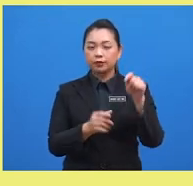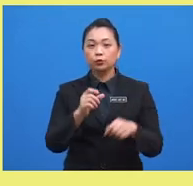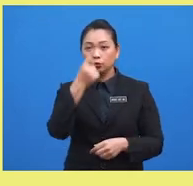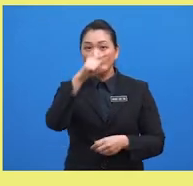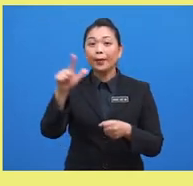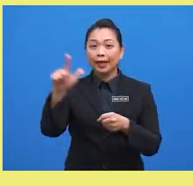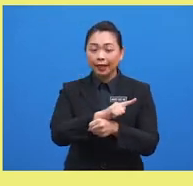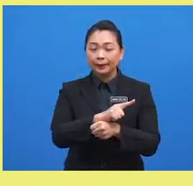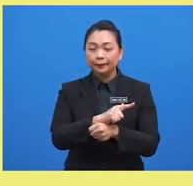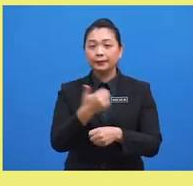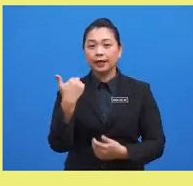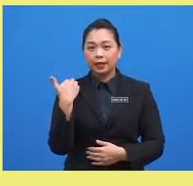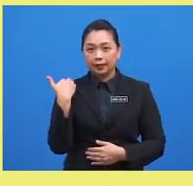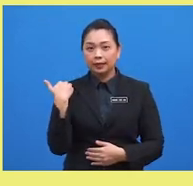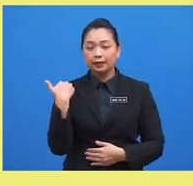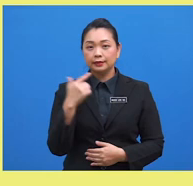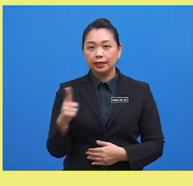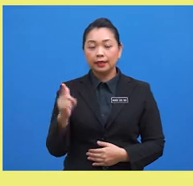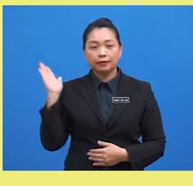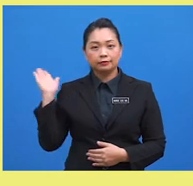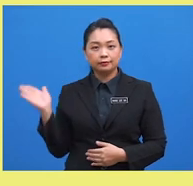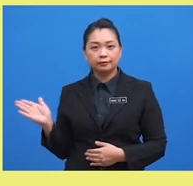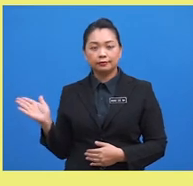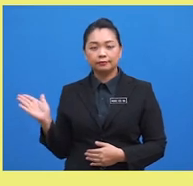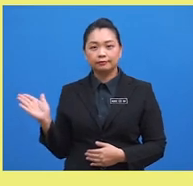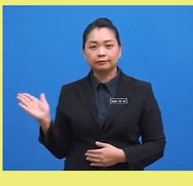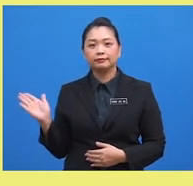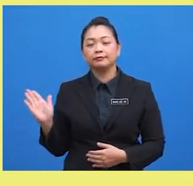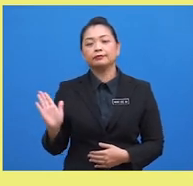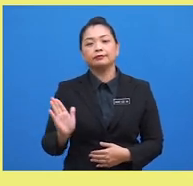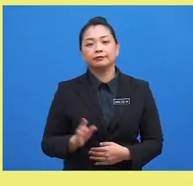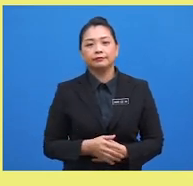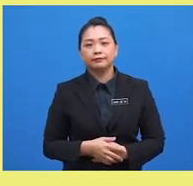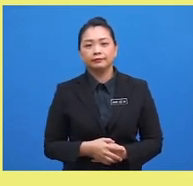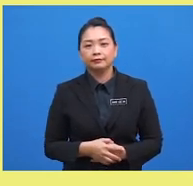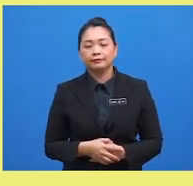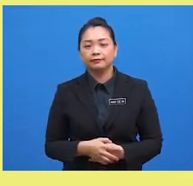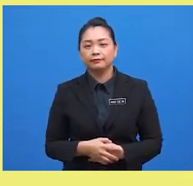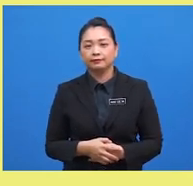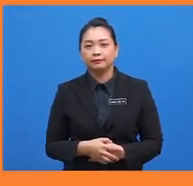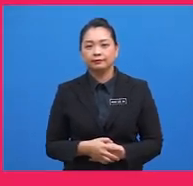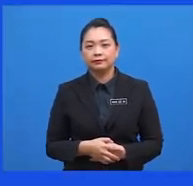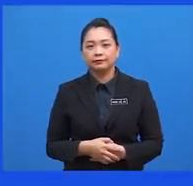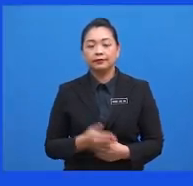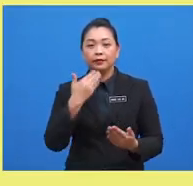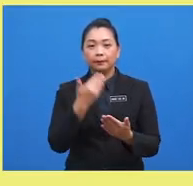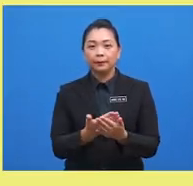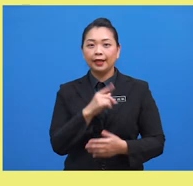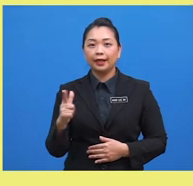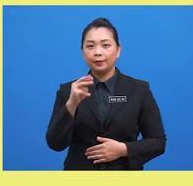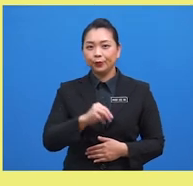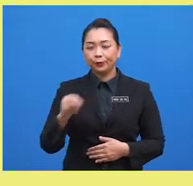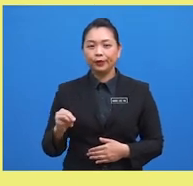pelengkap A kesatuan B kesatuan C ialah 8.